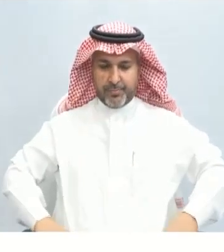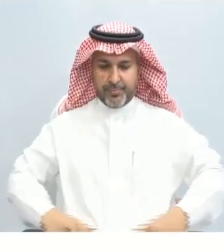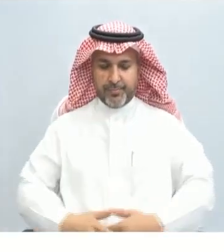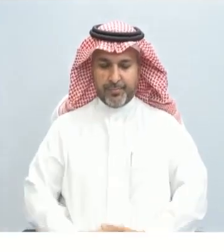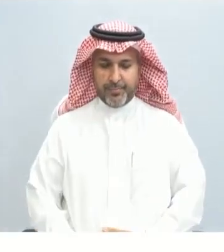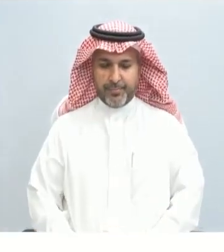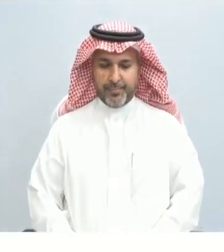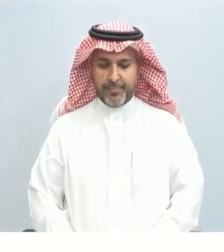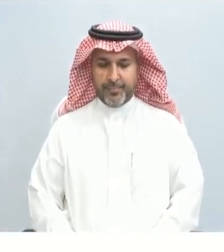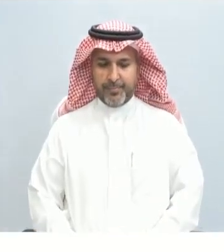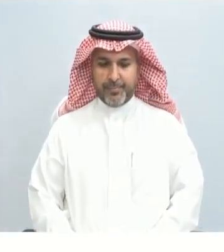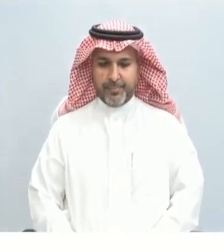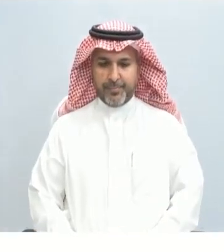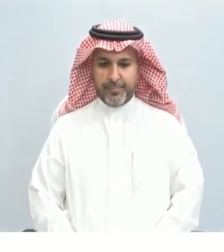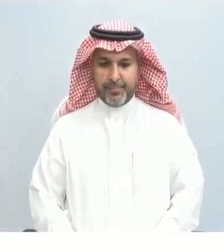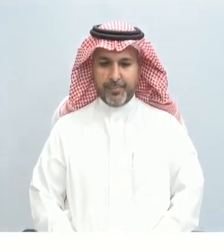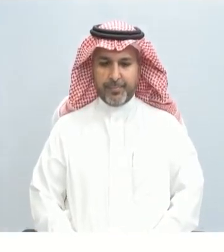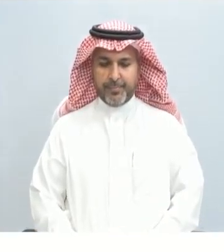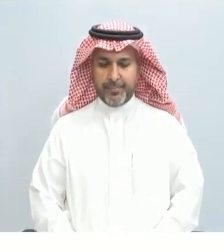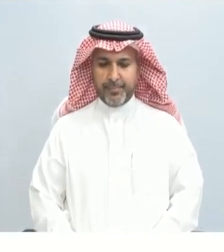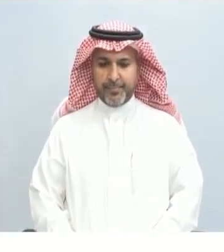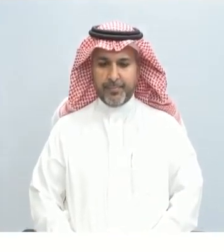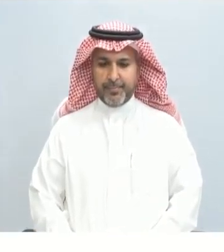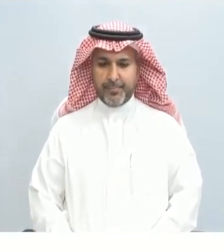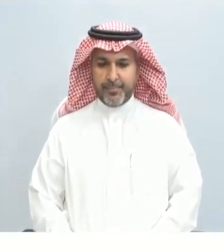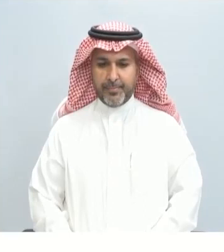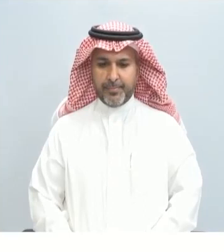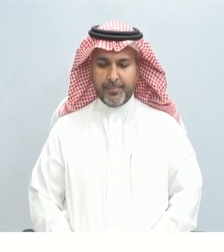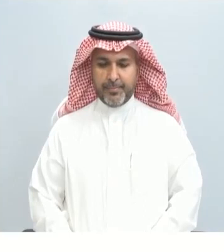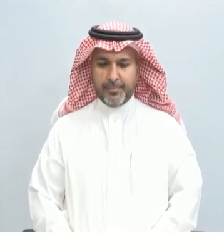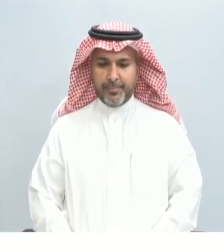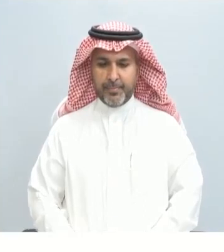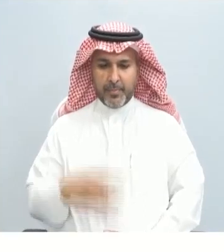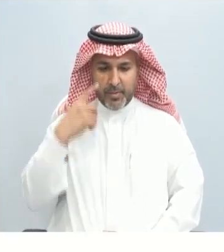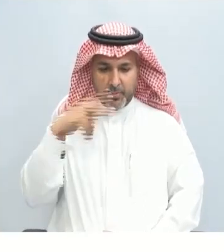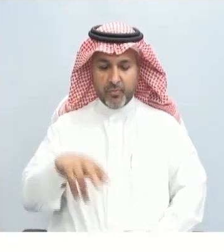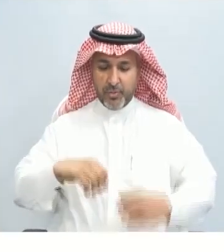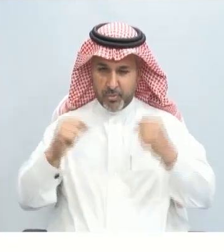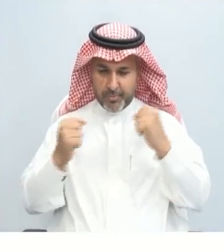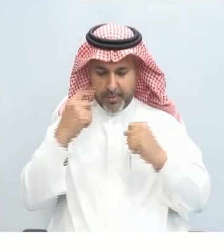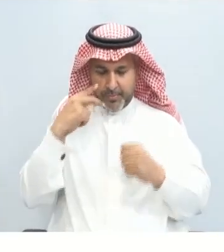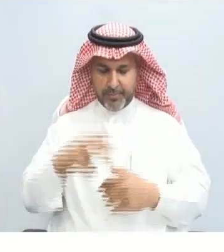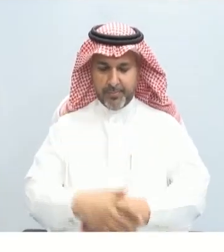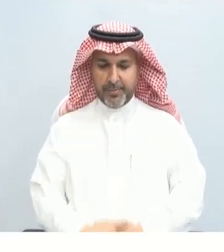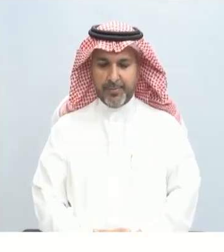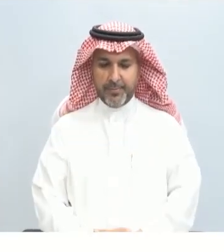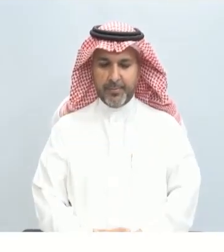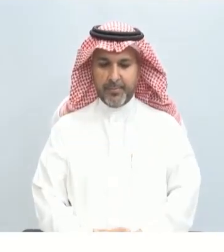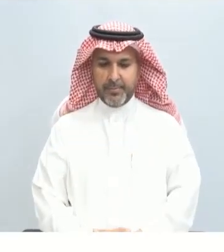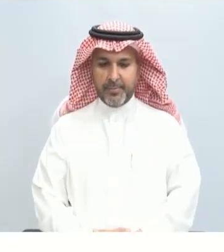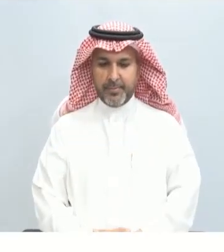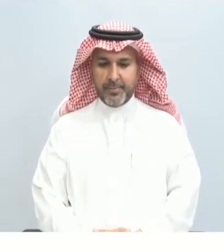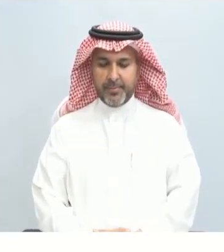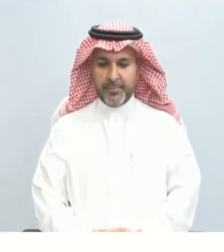اللوغاريتميه ان شاء الله في الدرس القادم لكن نحب نحل اسئله كثيره حقيقه من اسئله الكتاب ومن